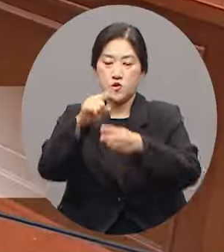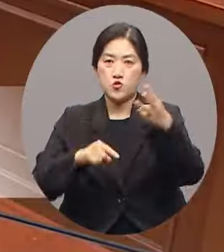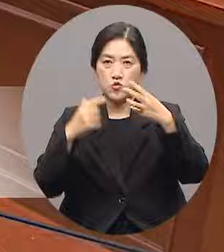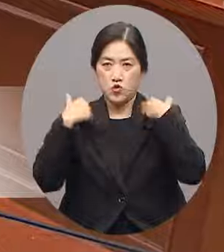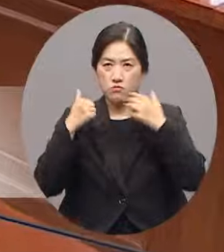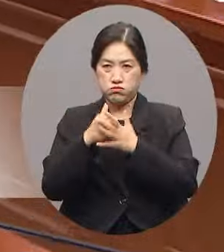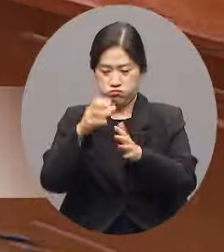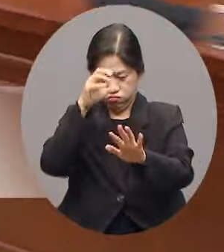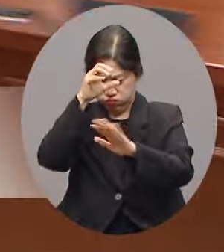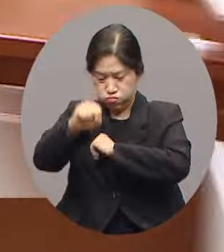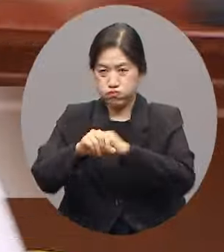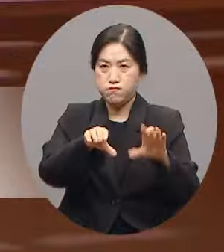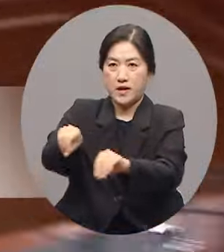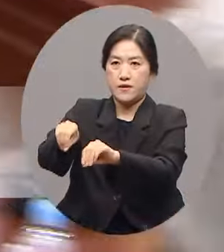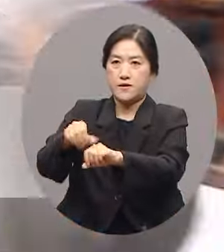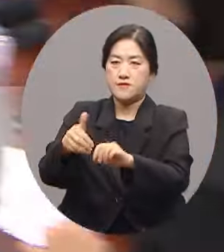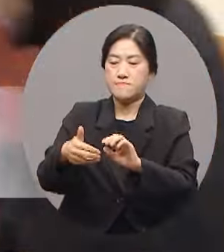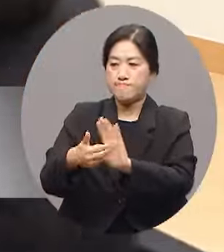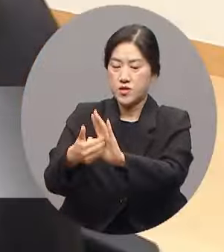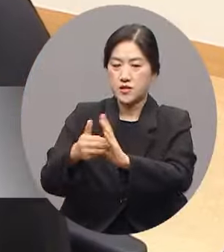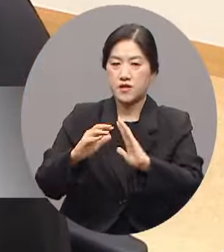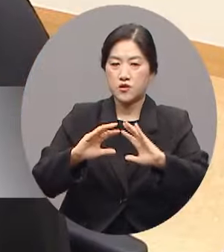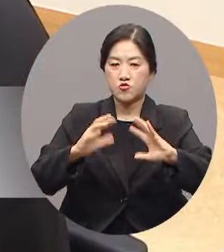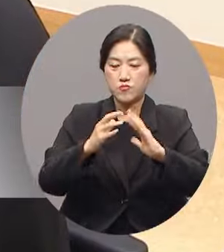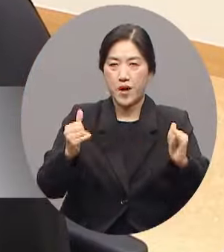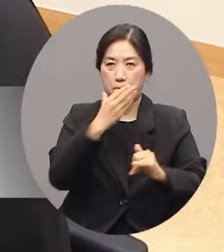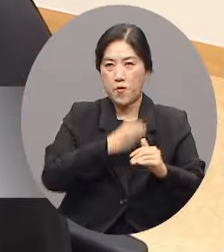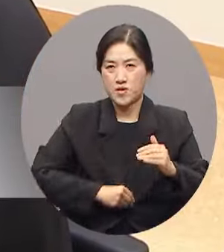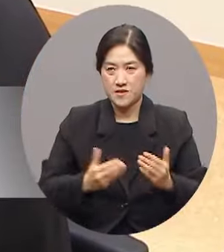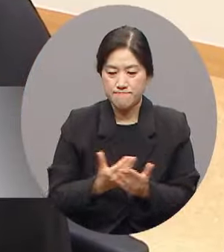정권의 폭주를 멈춰 세우고 국민 복리